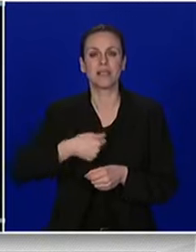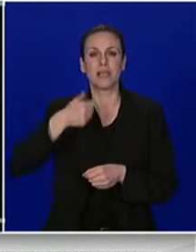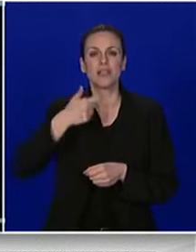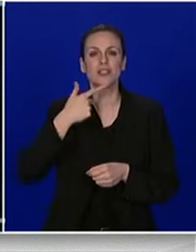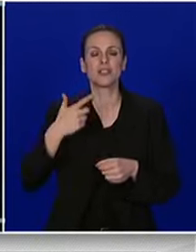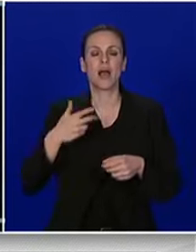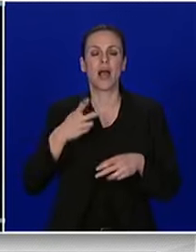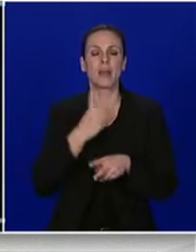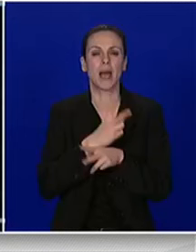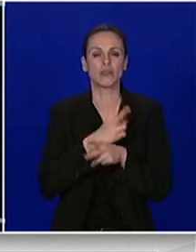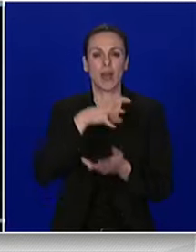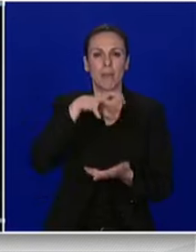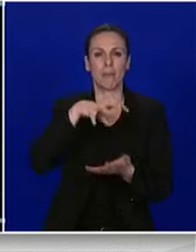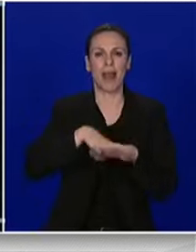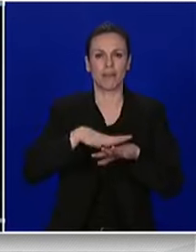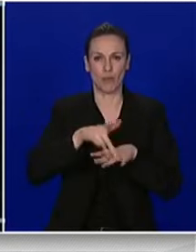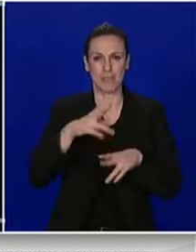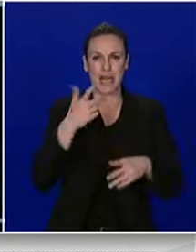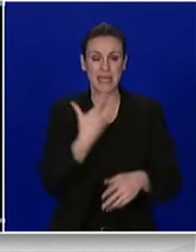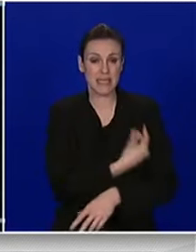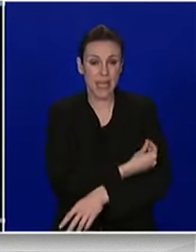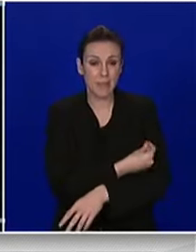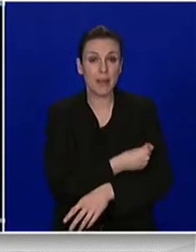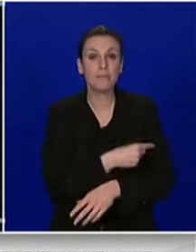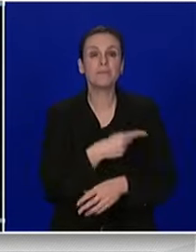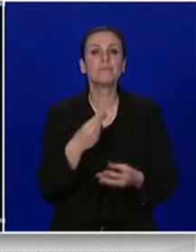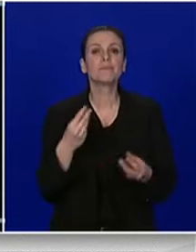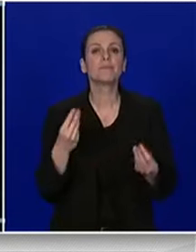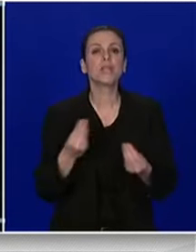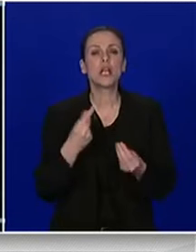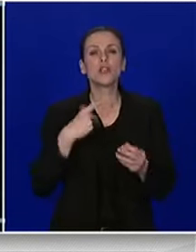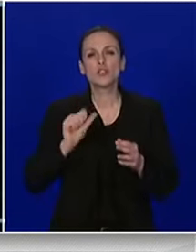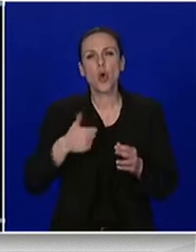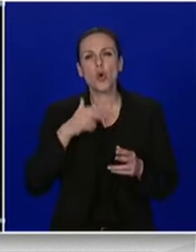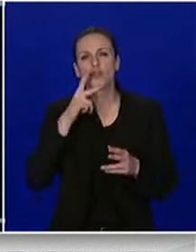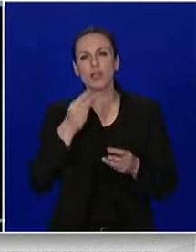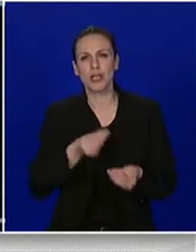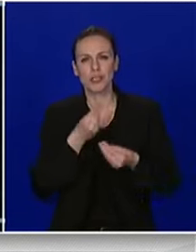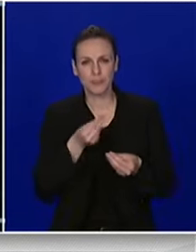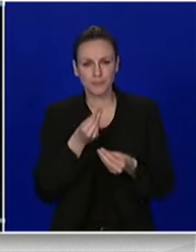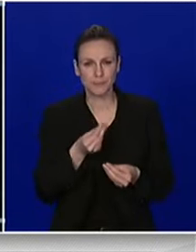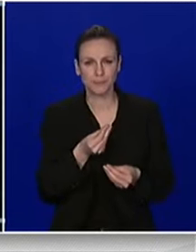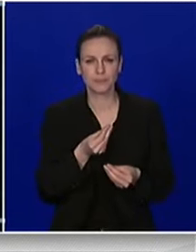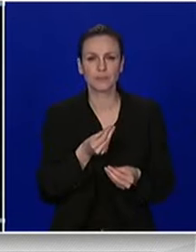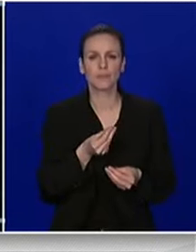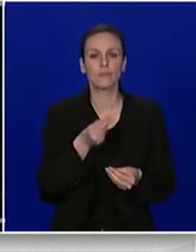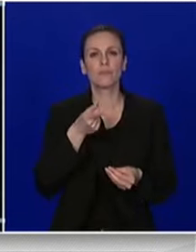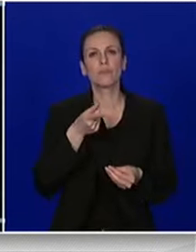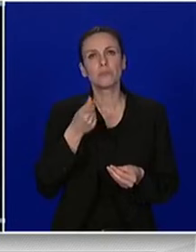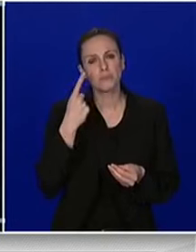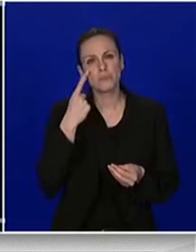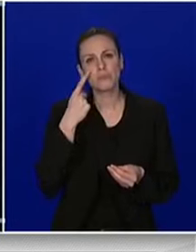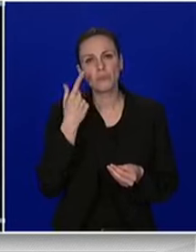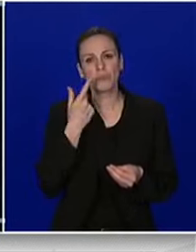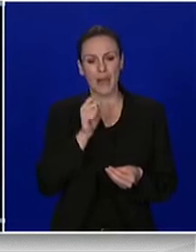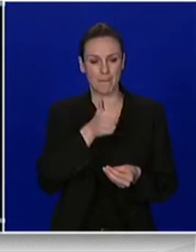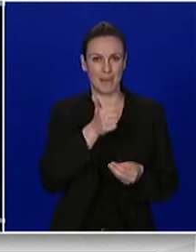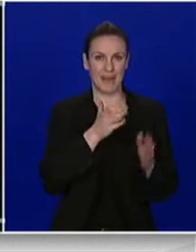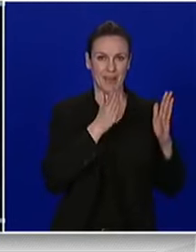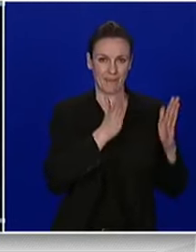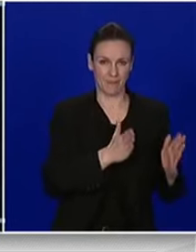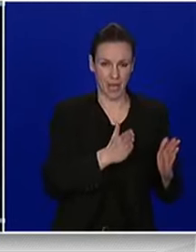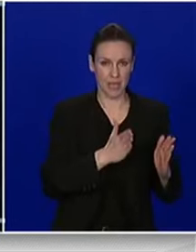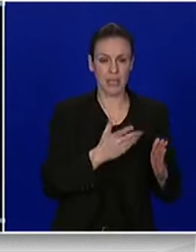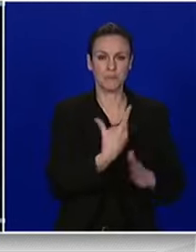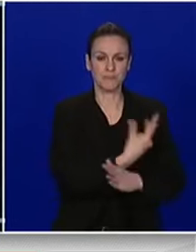platforme za cijepljenje. Ono što sam nadalje želio reći, da izvjesno je tijekom prve faze, kada se